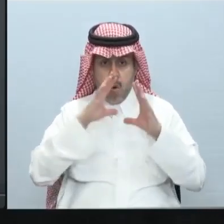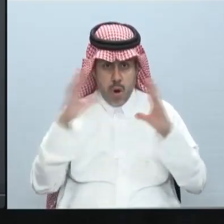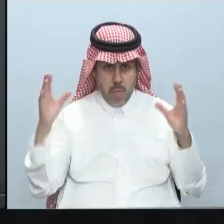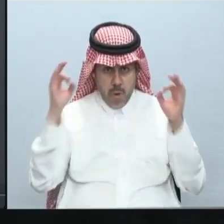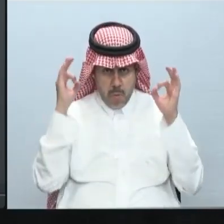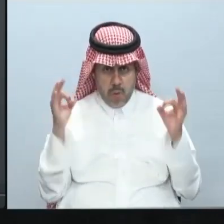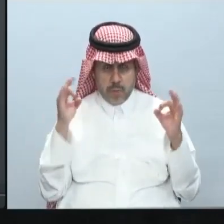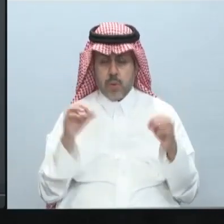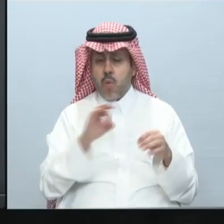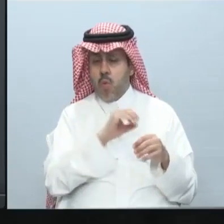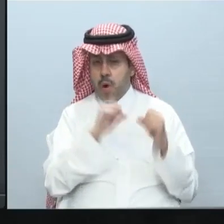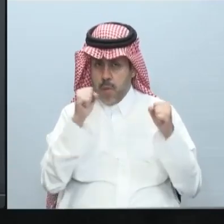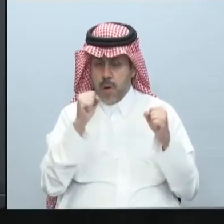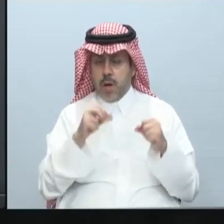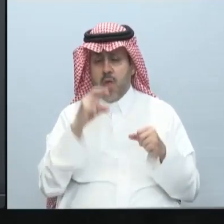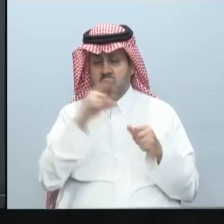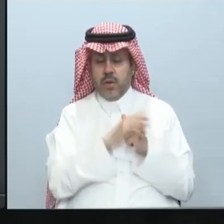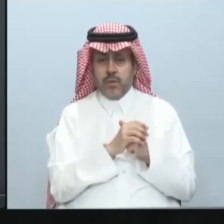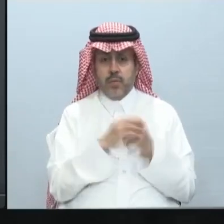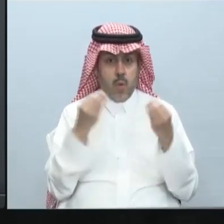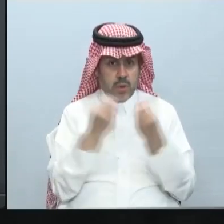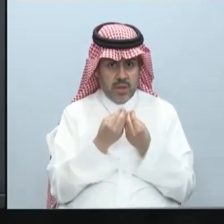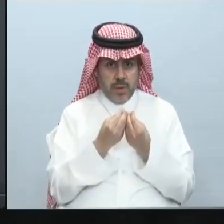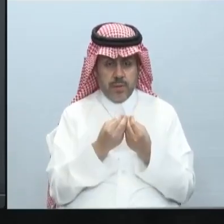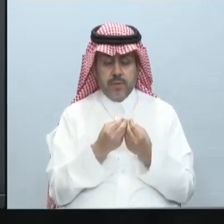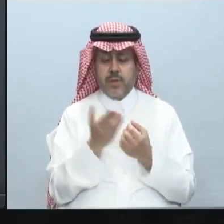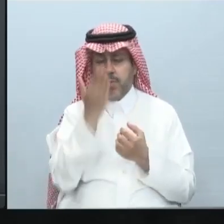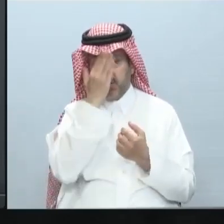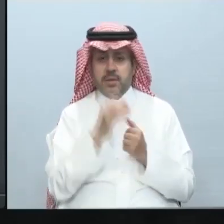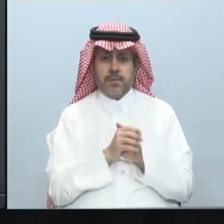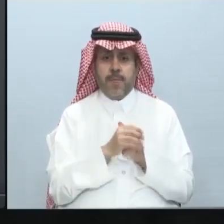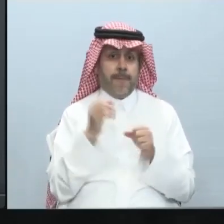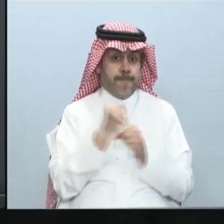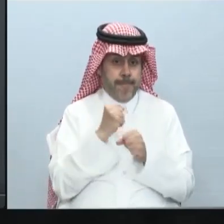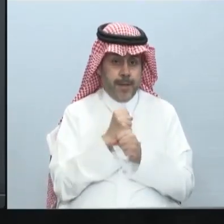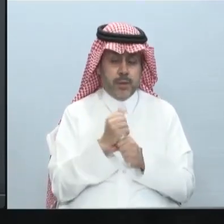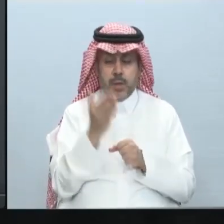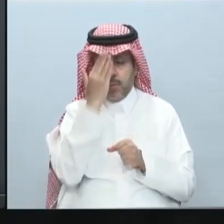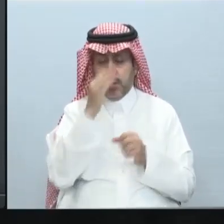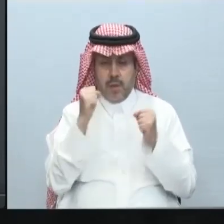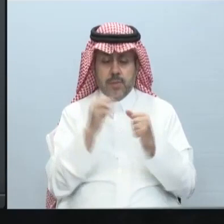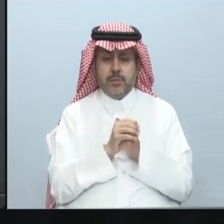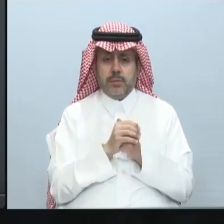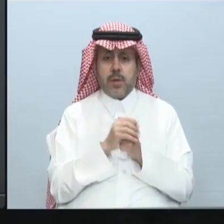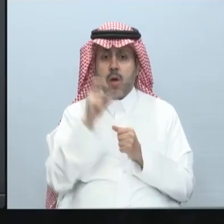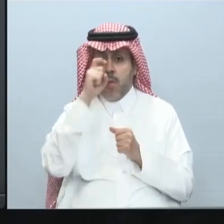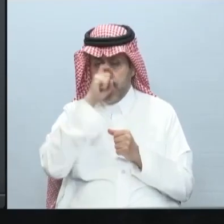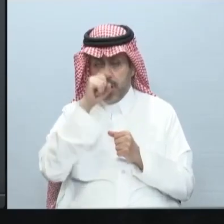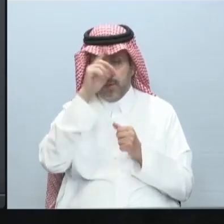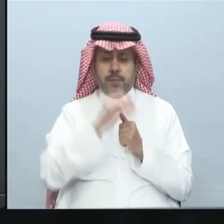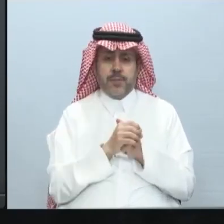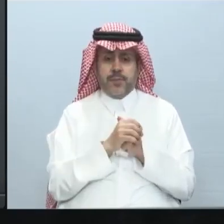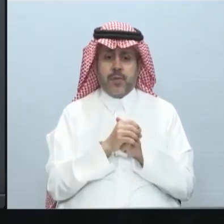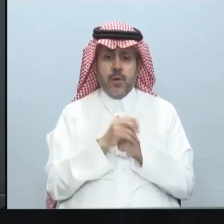الذل واجتمع في عباده الصلاه انت حققت العباده الكبرى والعظمى التي امرنا بها